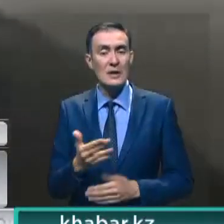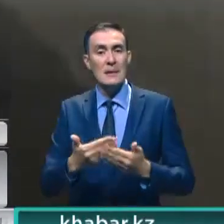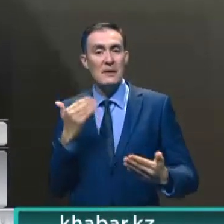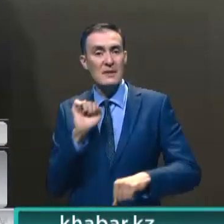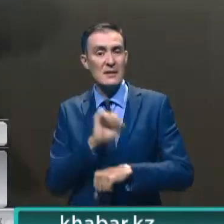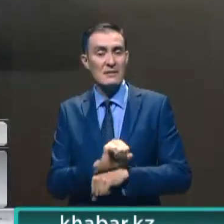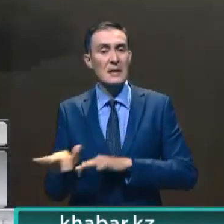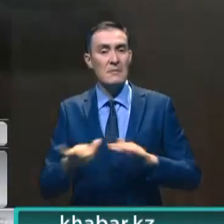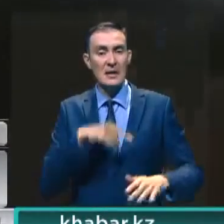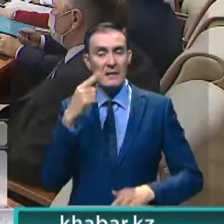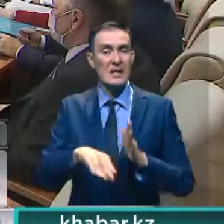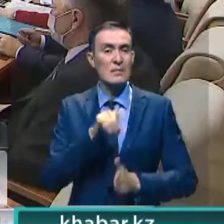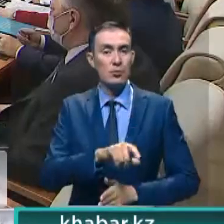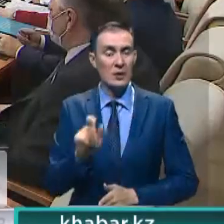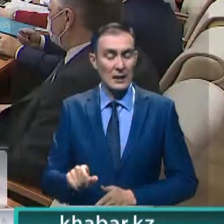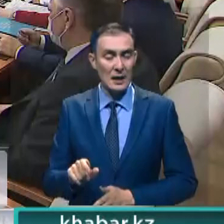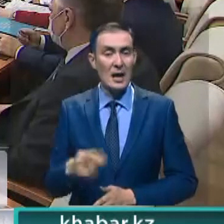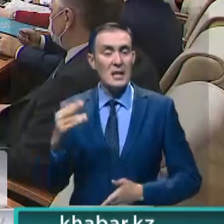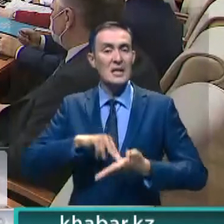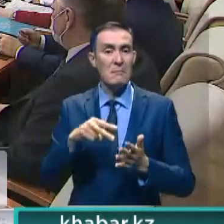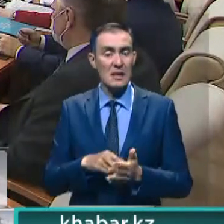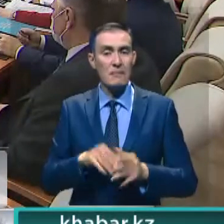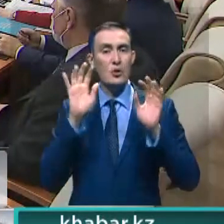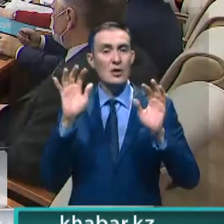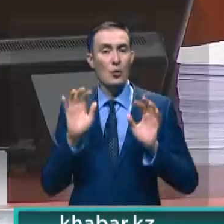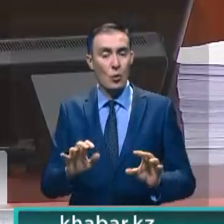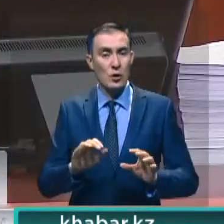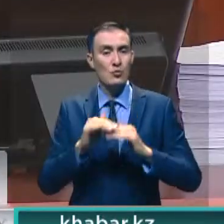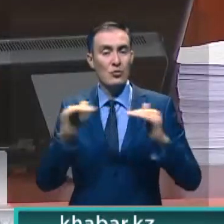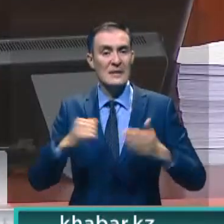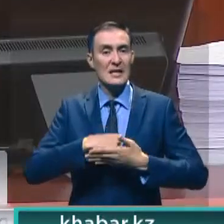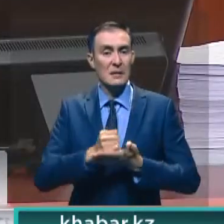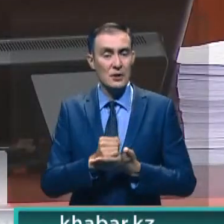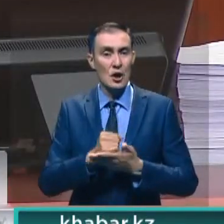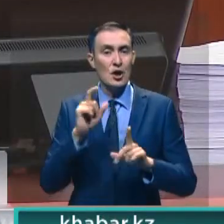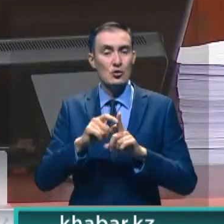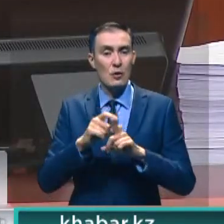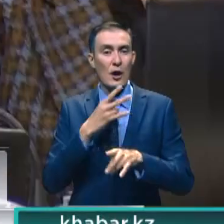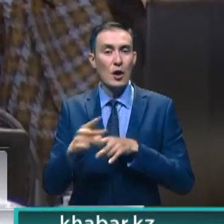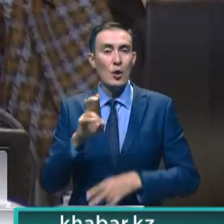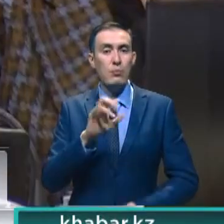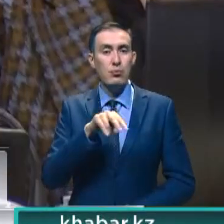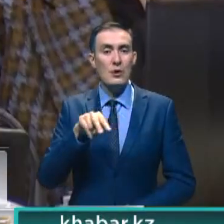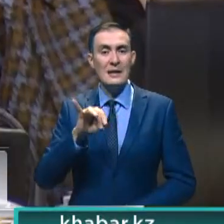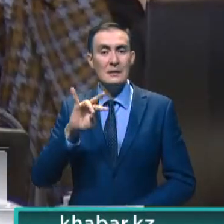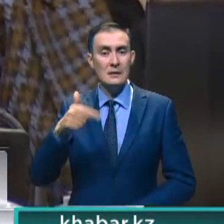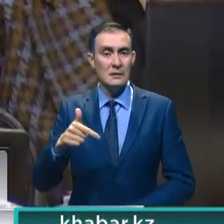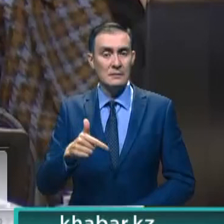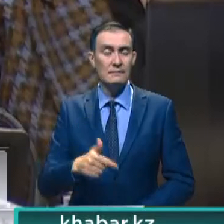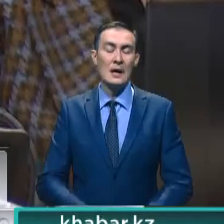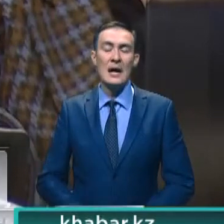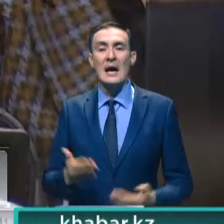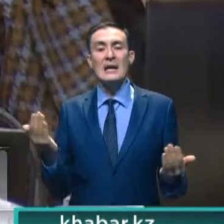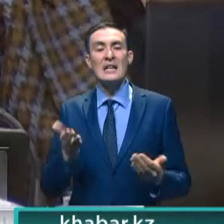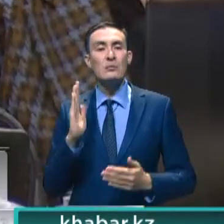превентивные методы, считают парламентарии. Депутаты намерены на законодательном уровне закрепить понятие «буллинг». Скажите, пожалуйста, какие